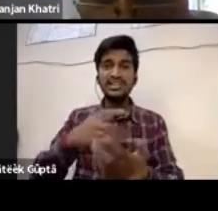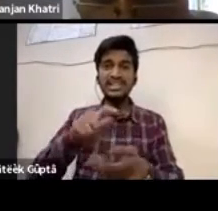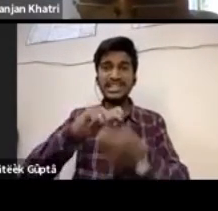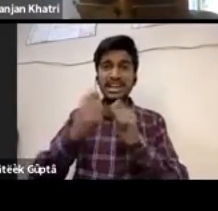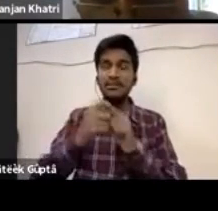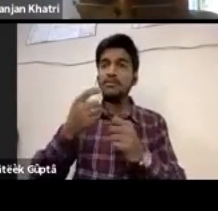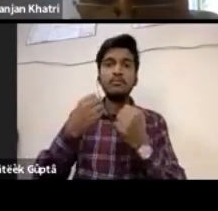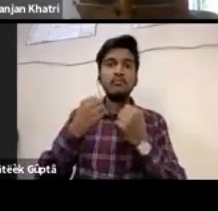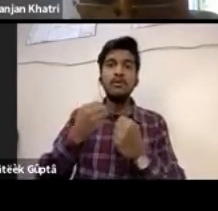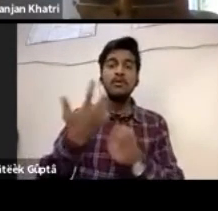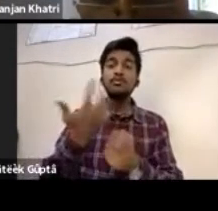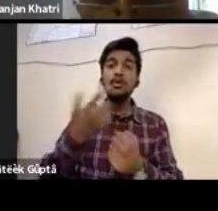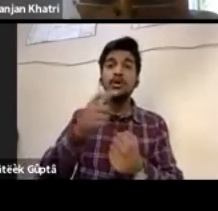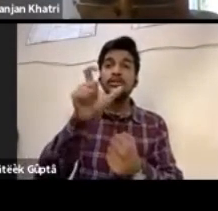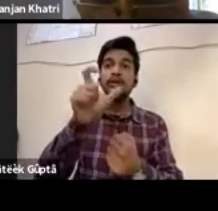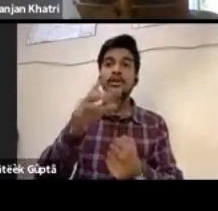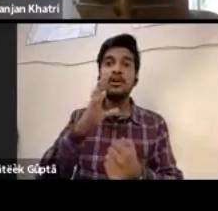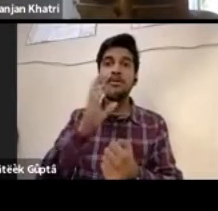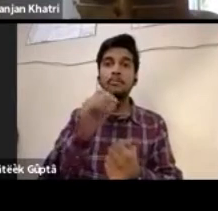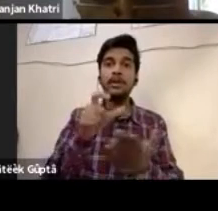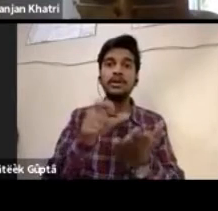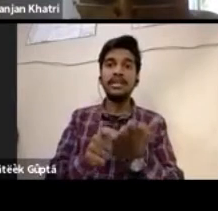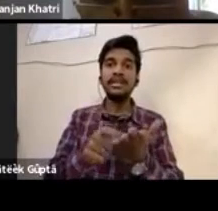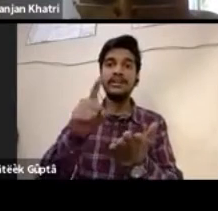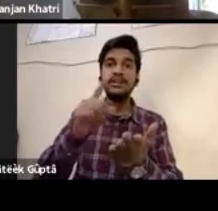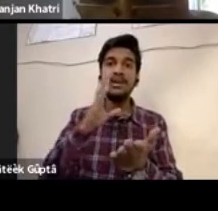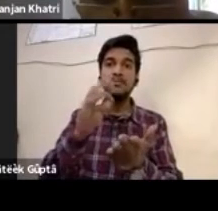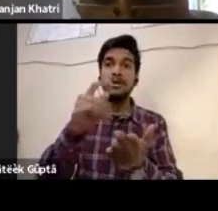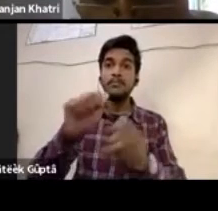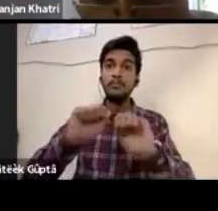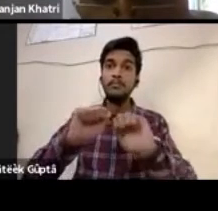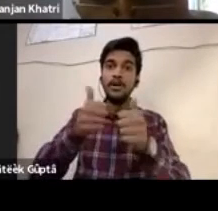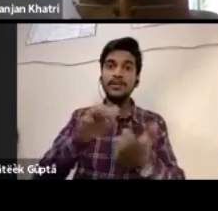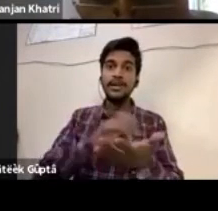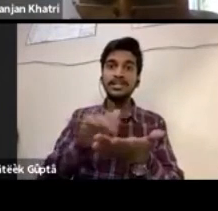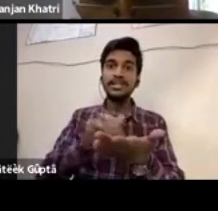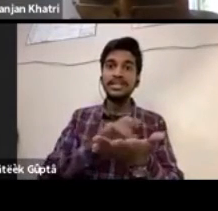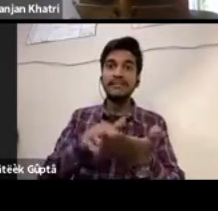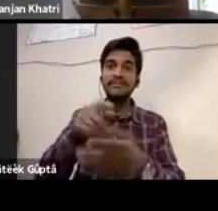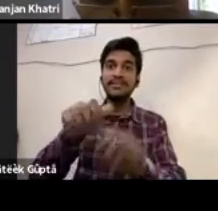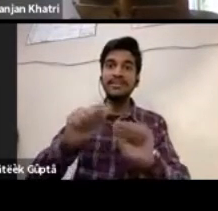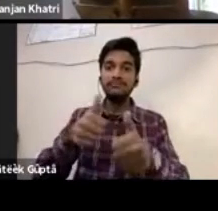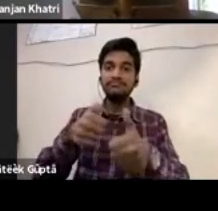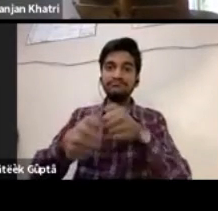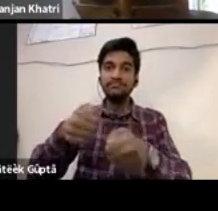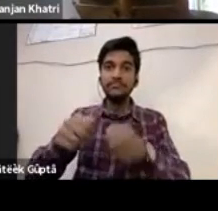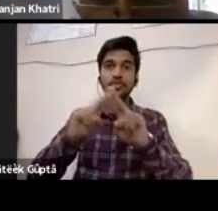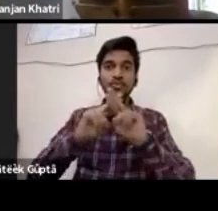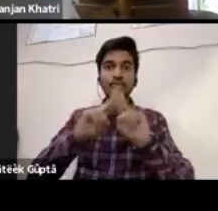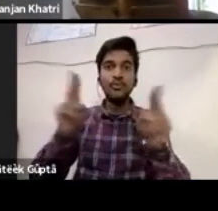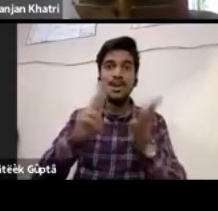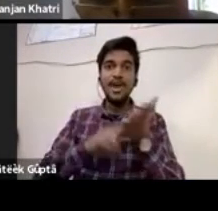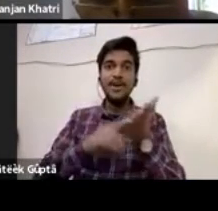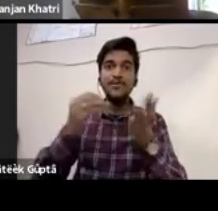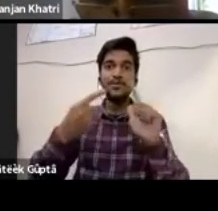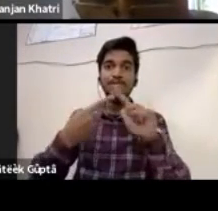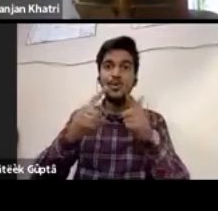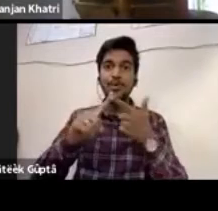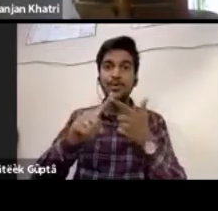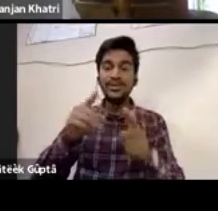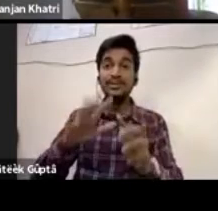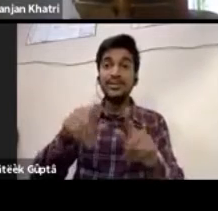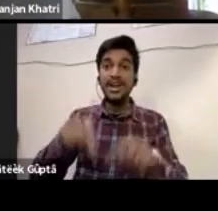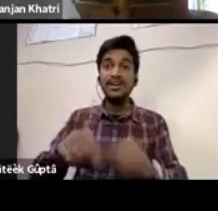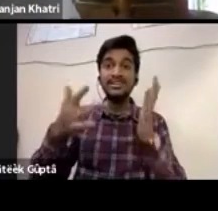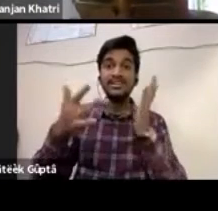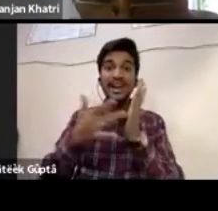Because just with this small keyboard, I was able to type and take full notes. But a problem क्या है? Technology आगे निकल गई.